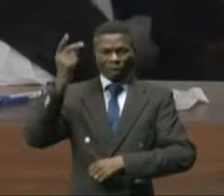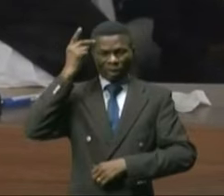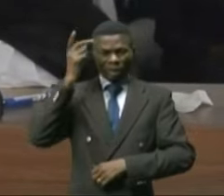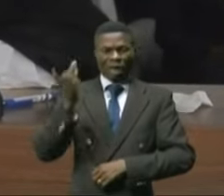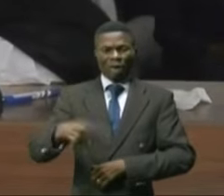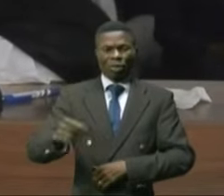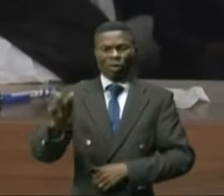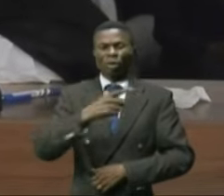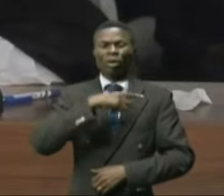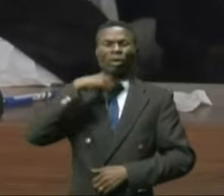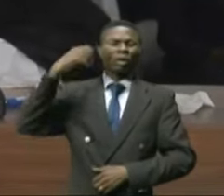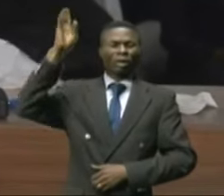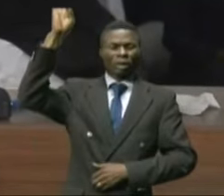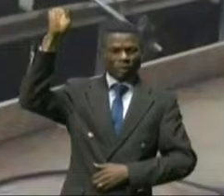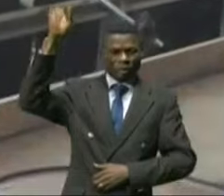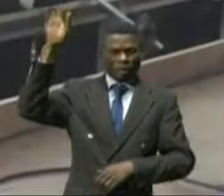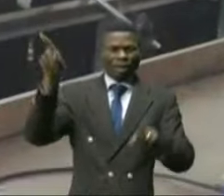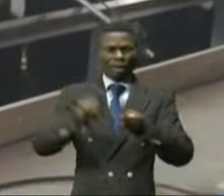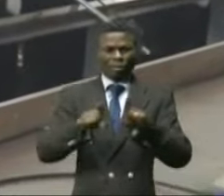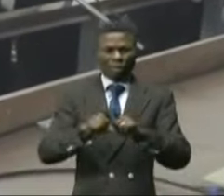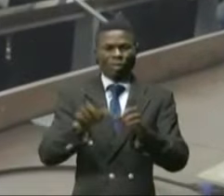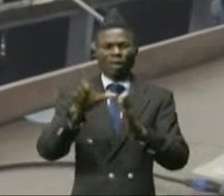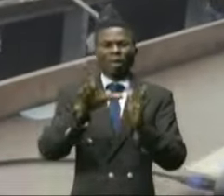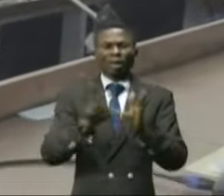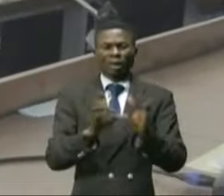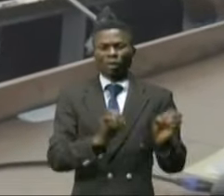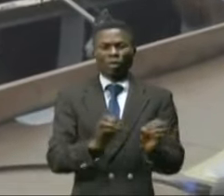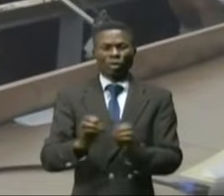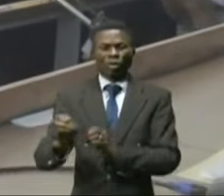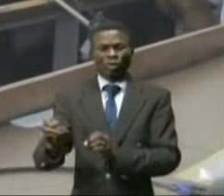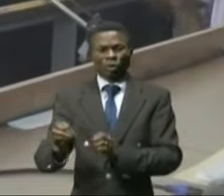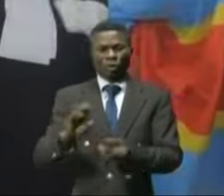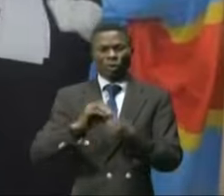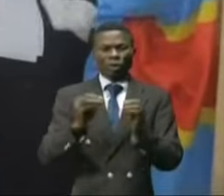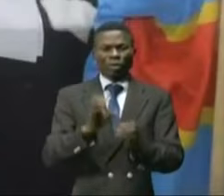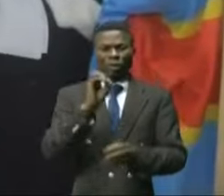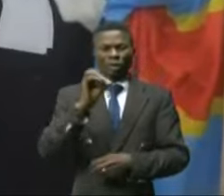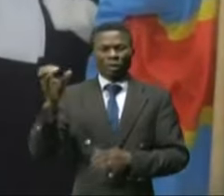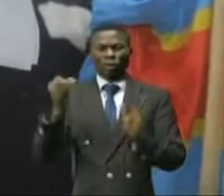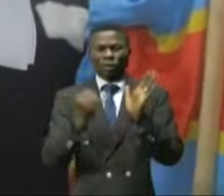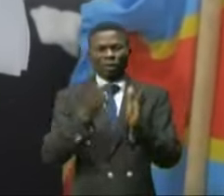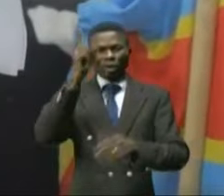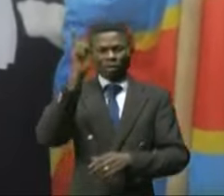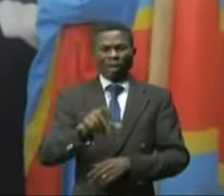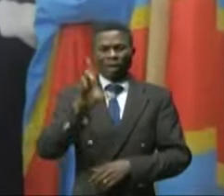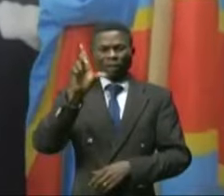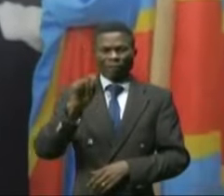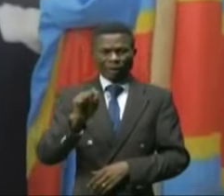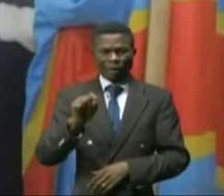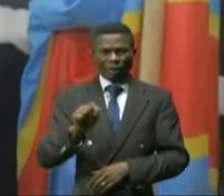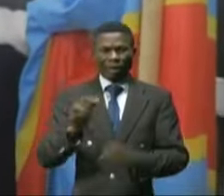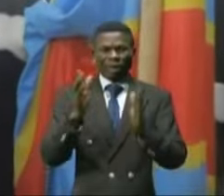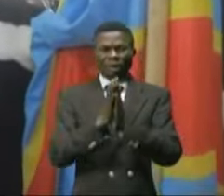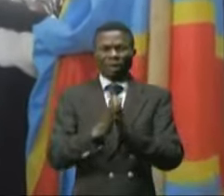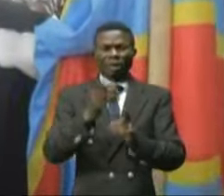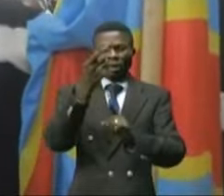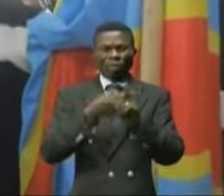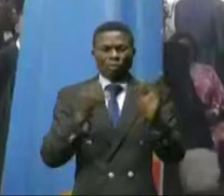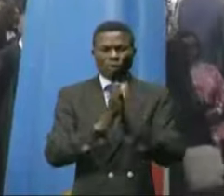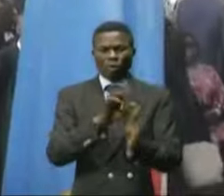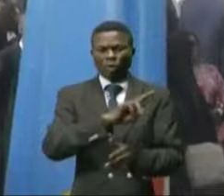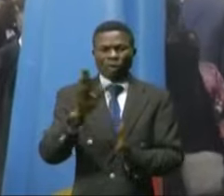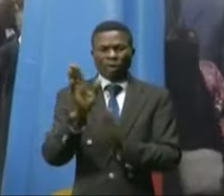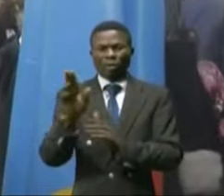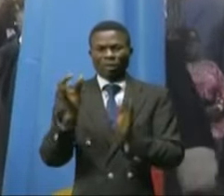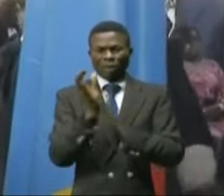prêté serment conformément aux dispositions de la loi organique numéro 006/020 du 10 octobre 2006